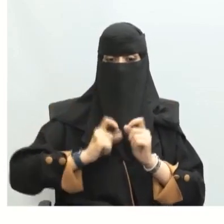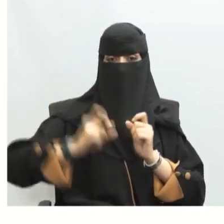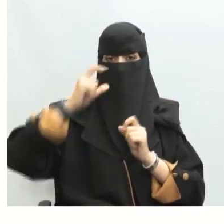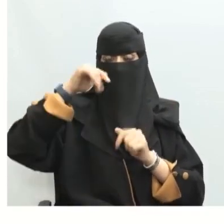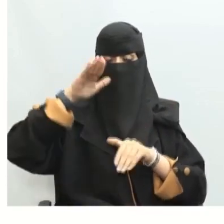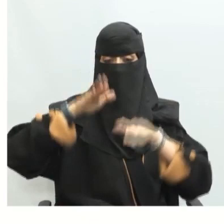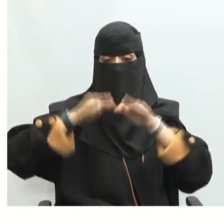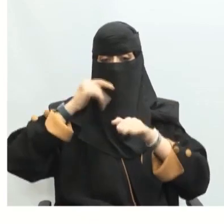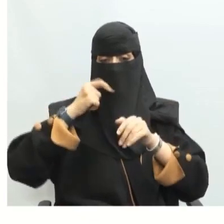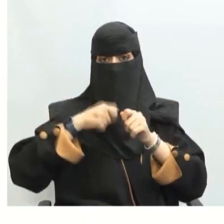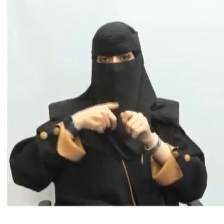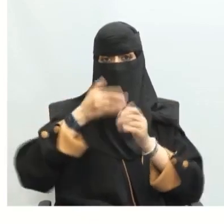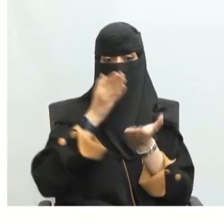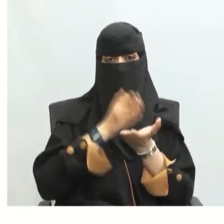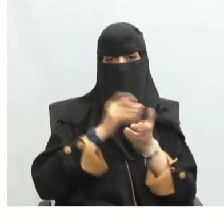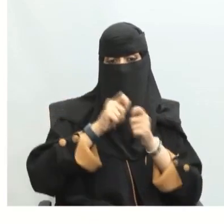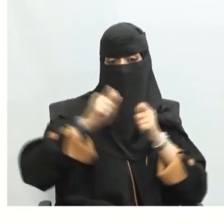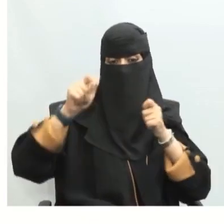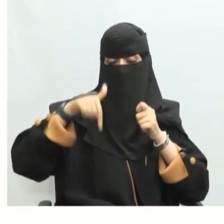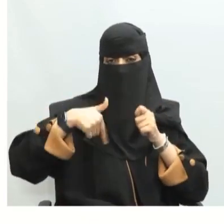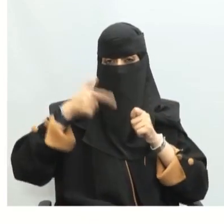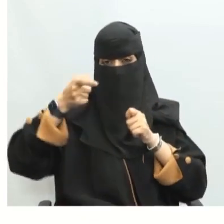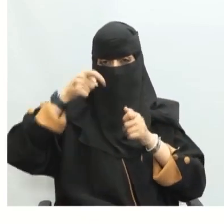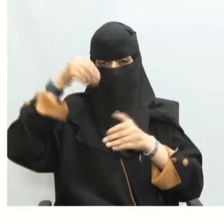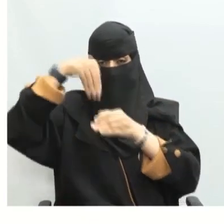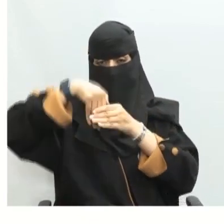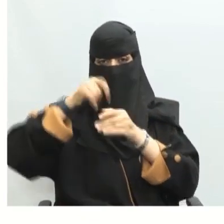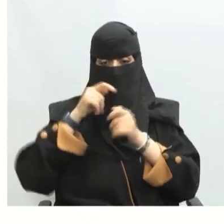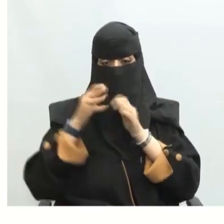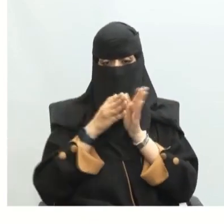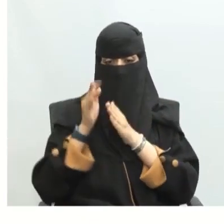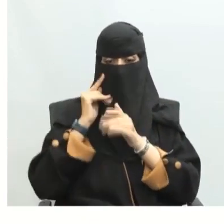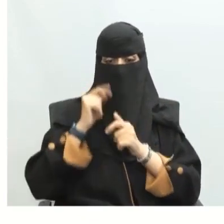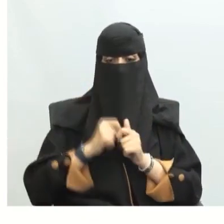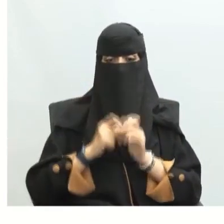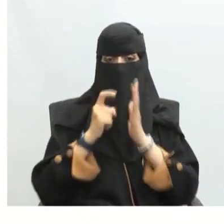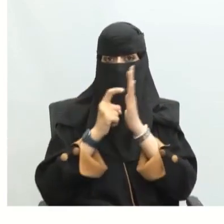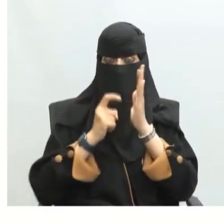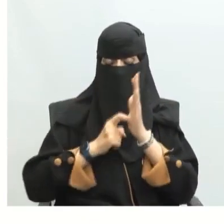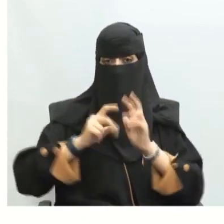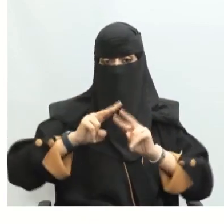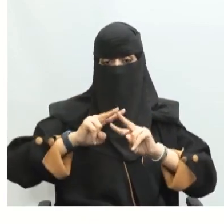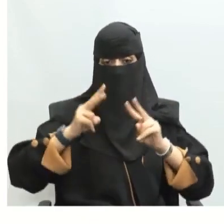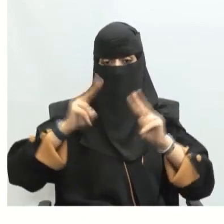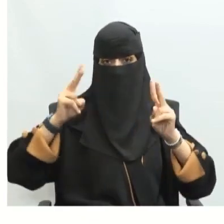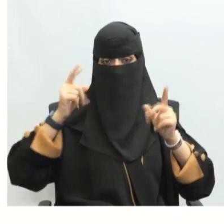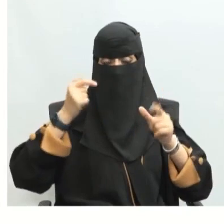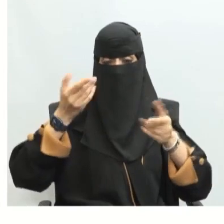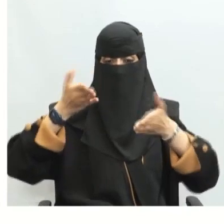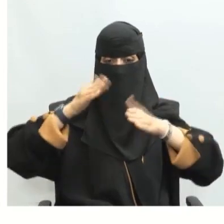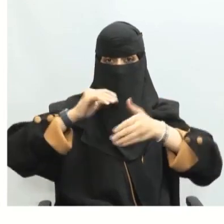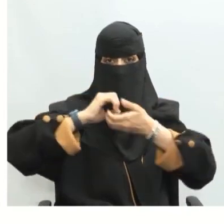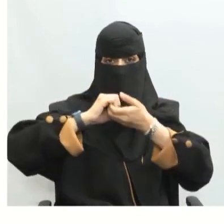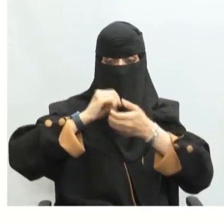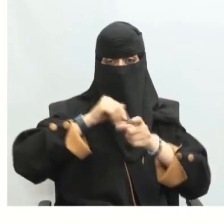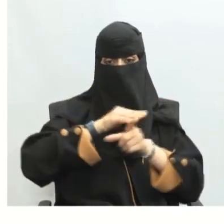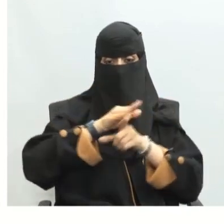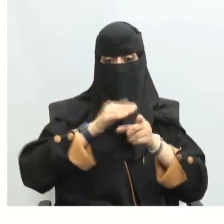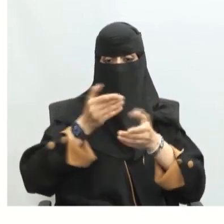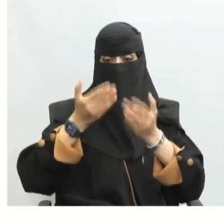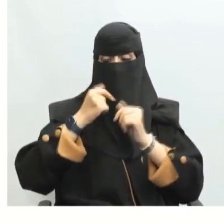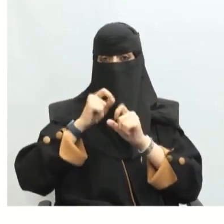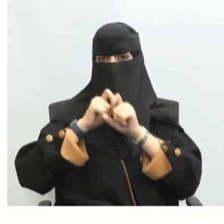والاعتدال والبعد عن الغلو والتطرف ضبط الاختلافات وتعزيز التلاحم الوطني